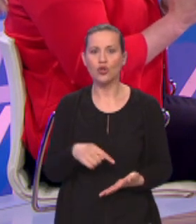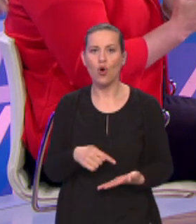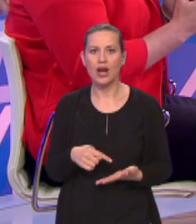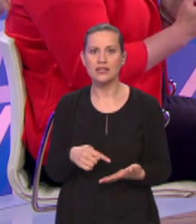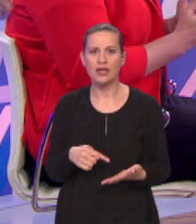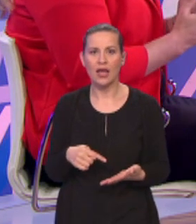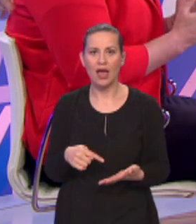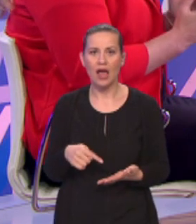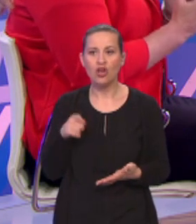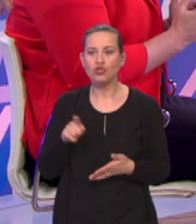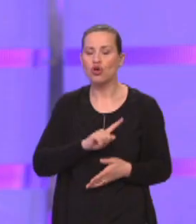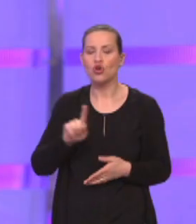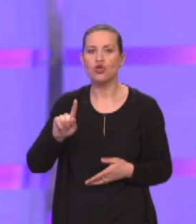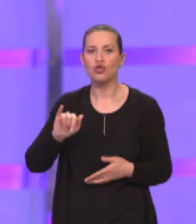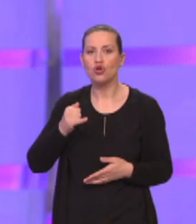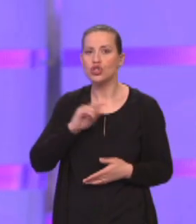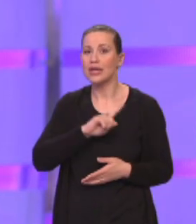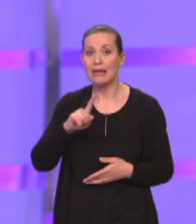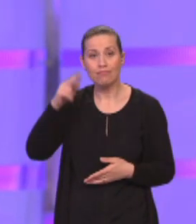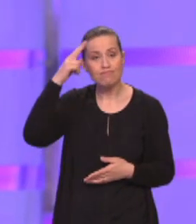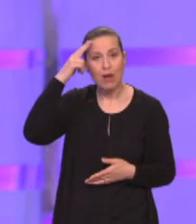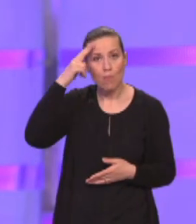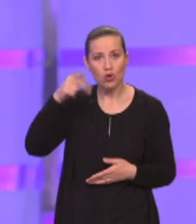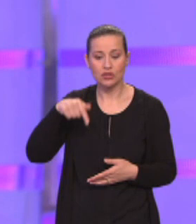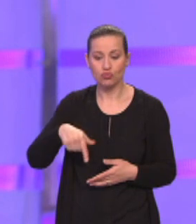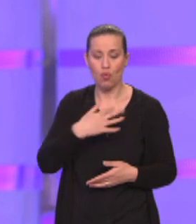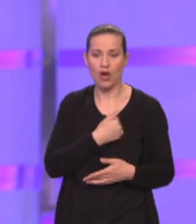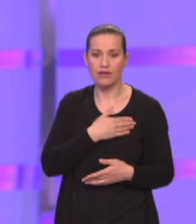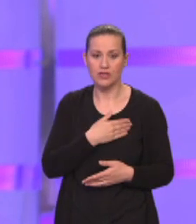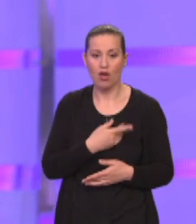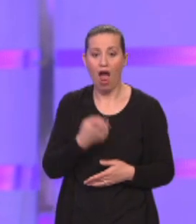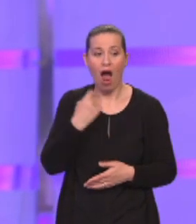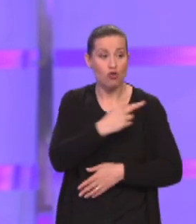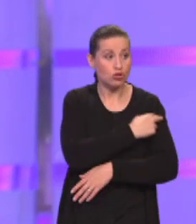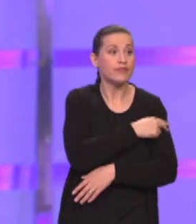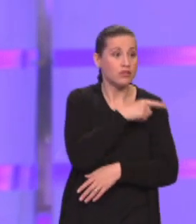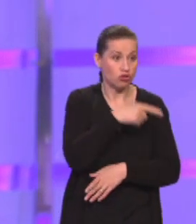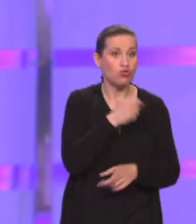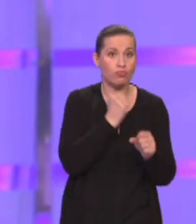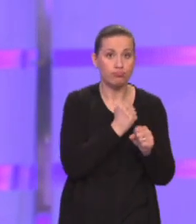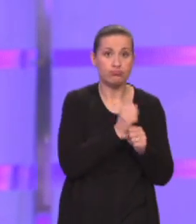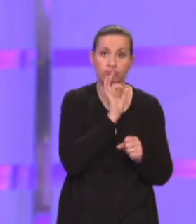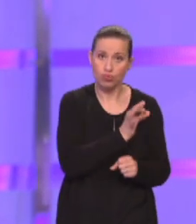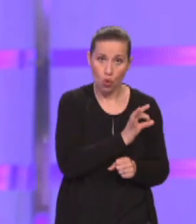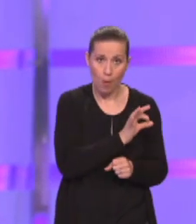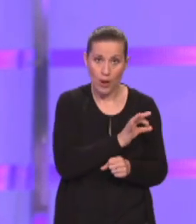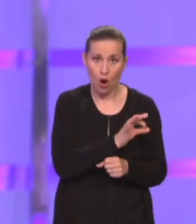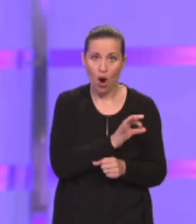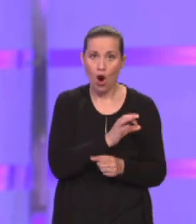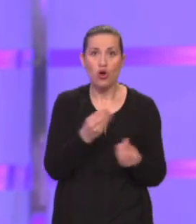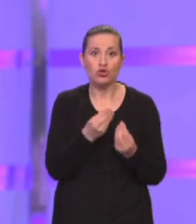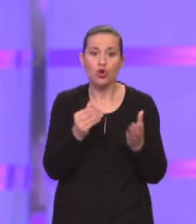da to još nije prepoznato. Nije prepoznato da ako u Švicarskoj to tako dobro funkcionira, dakle, ako je za ovo što